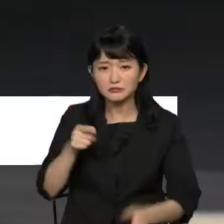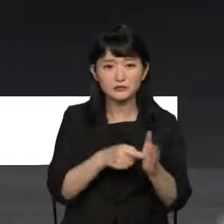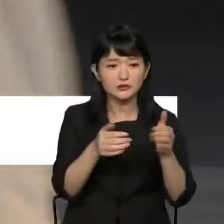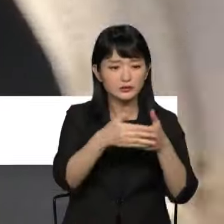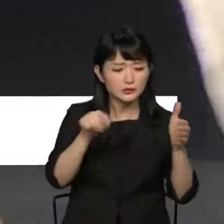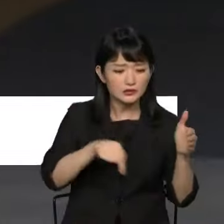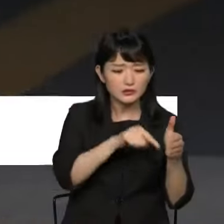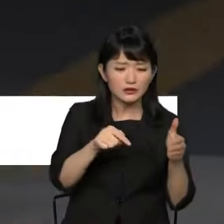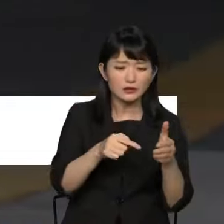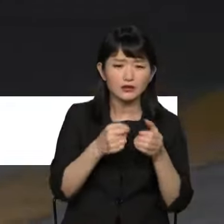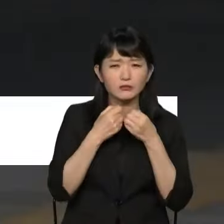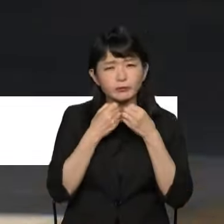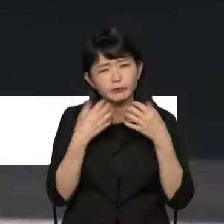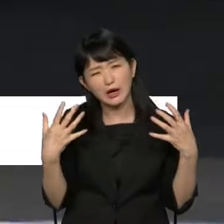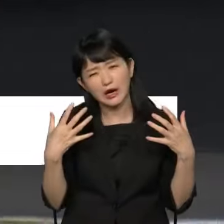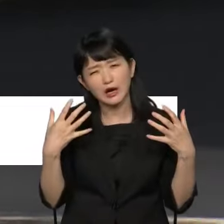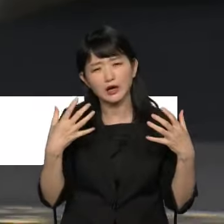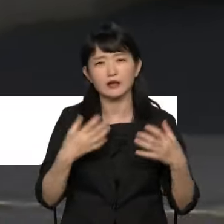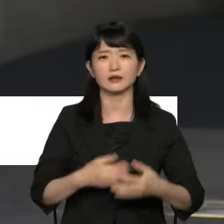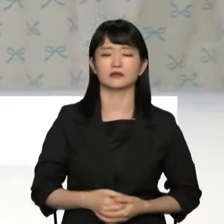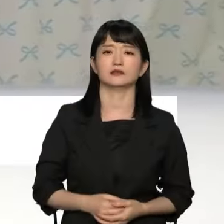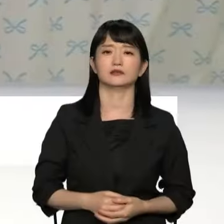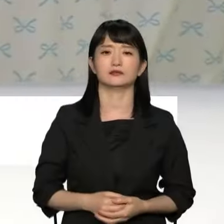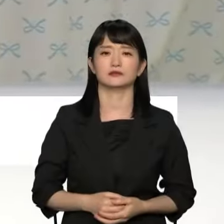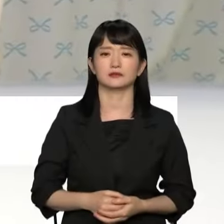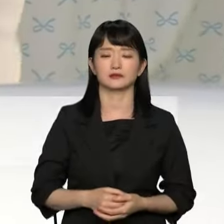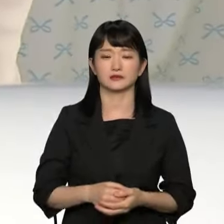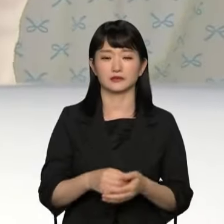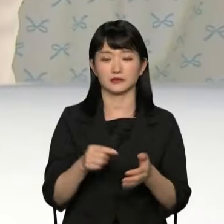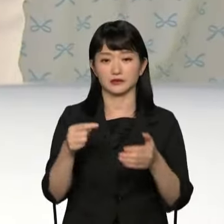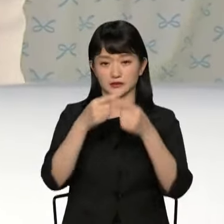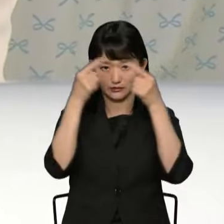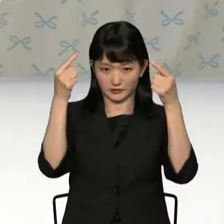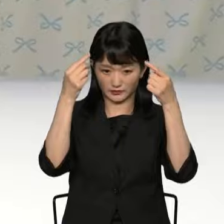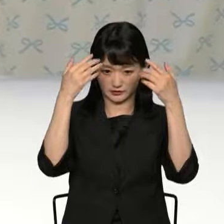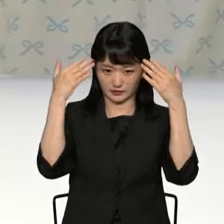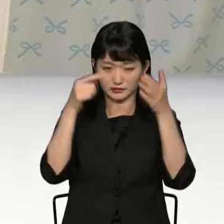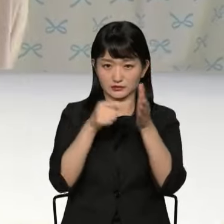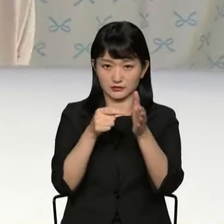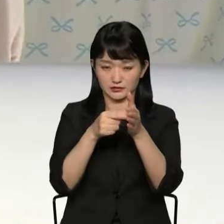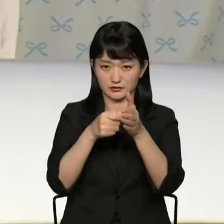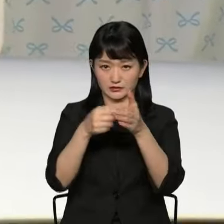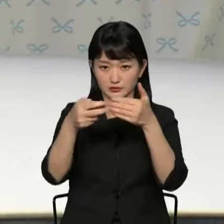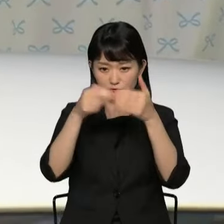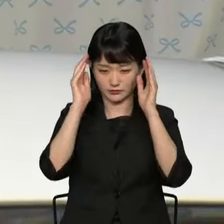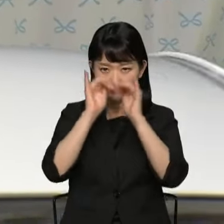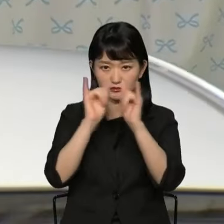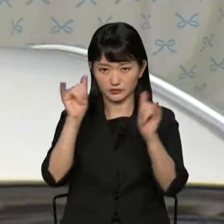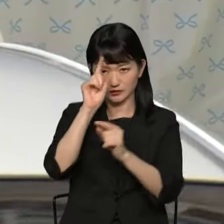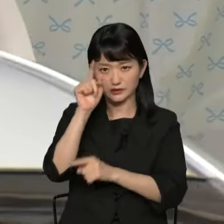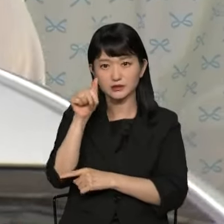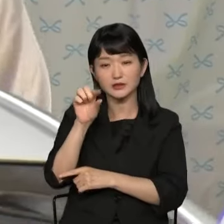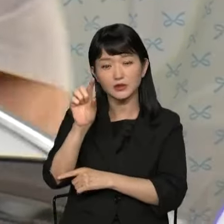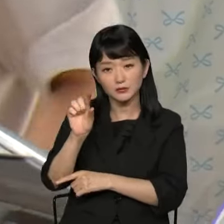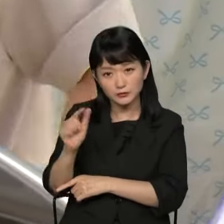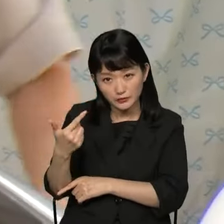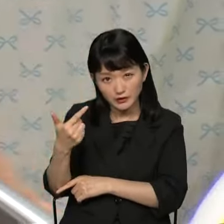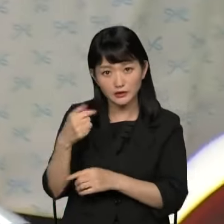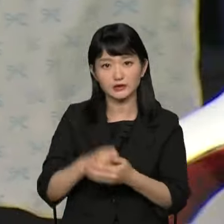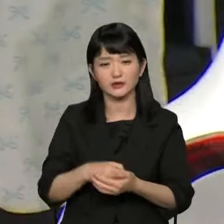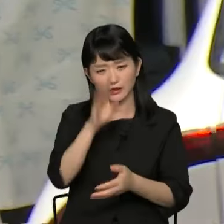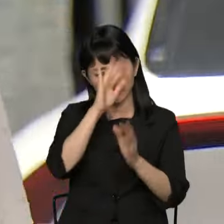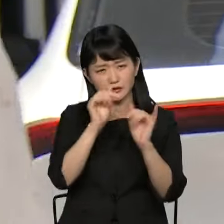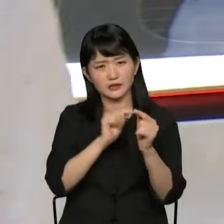게 없다라는 말이 나오고 있습니다. 이형민 대한응급의학의사회 회장은 환자 전원을 받아달라는 전화를 30통